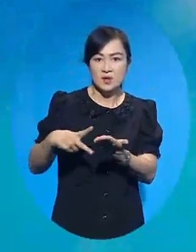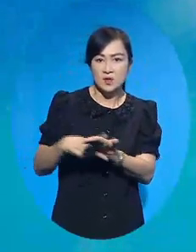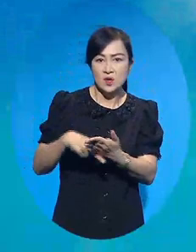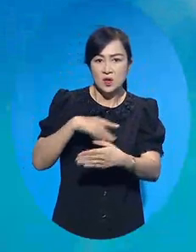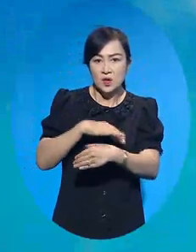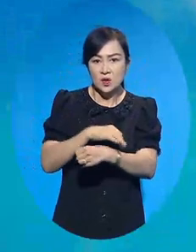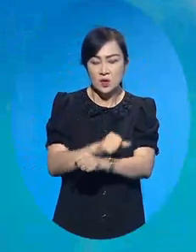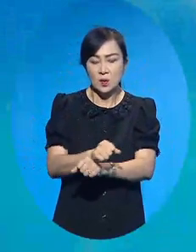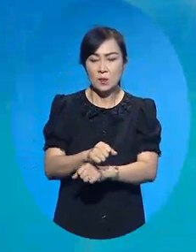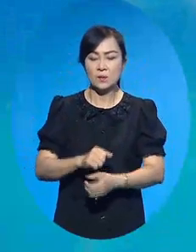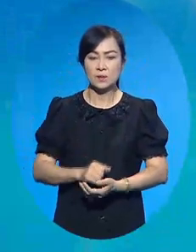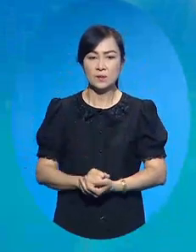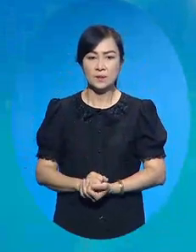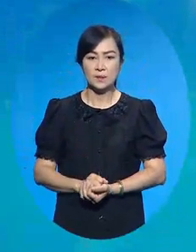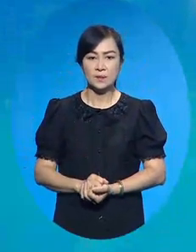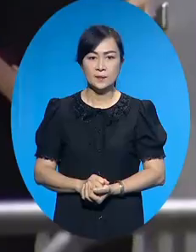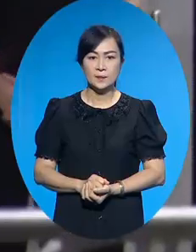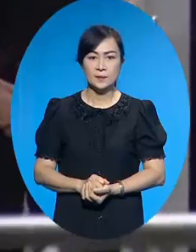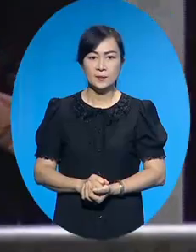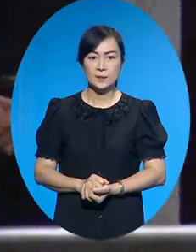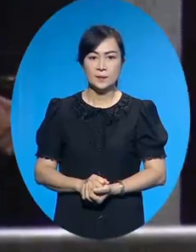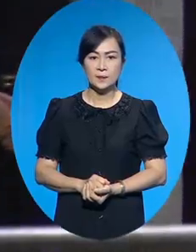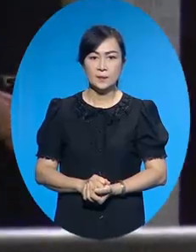sắc xoay quanh ông.